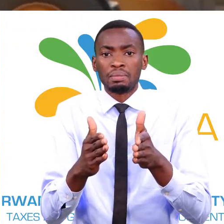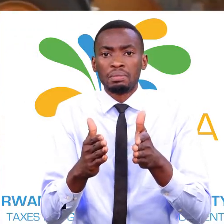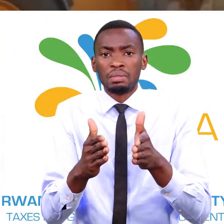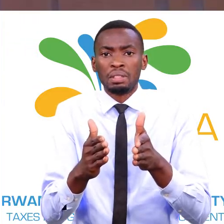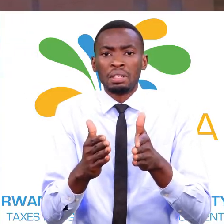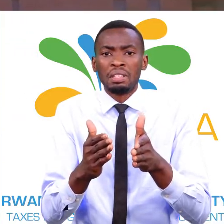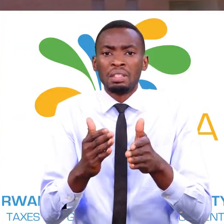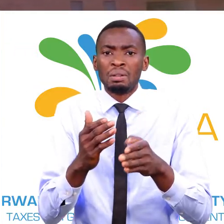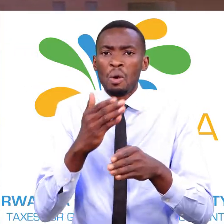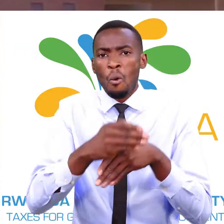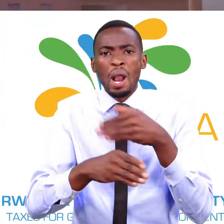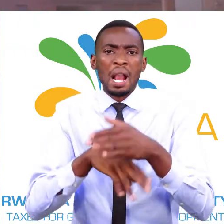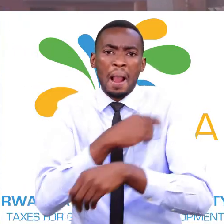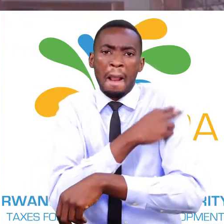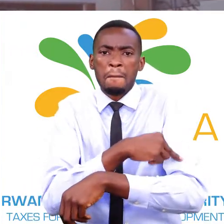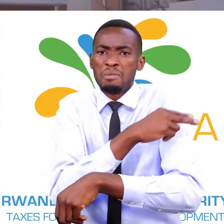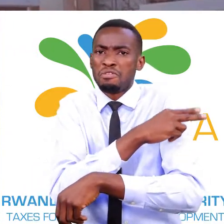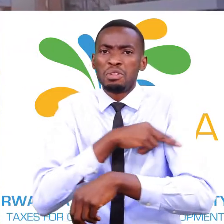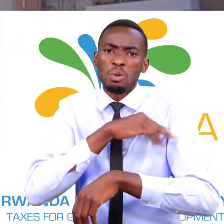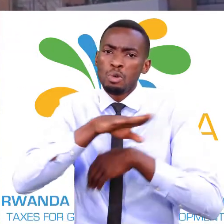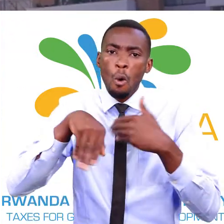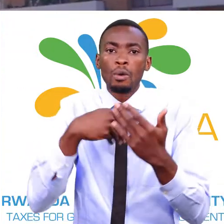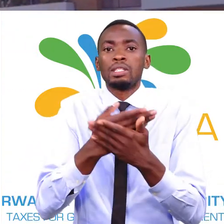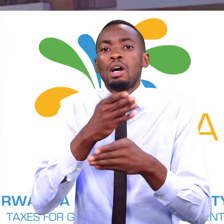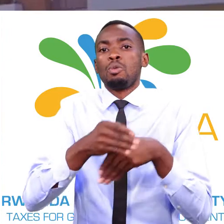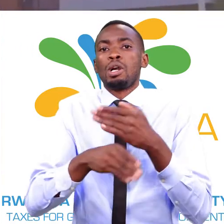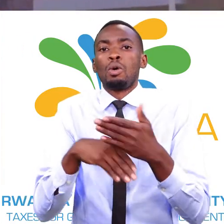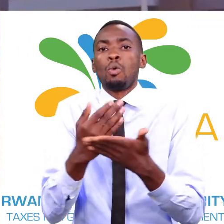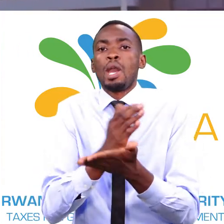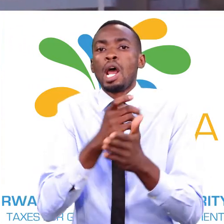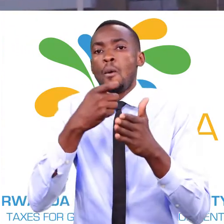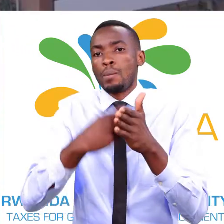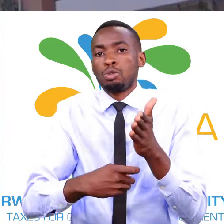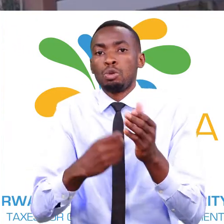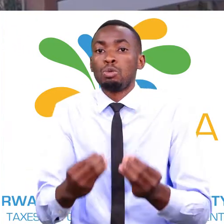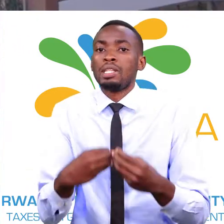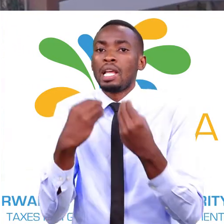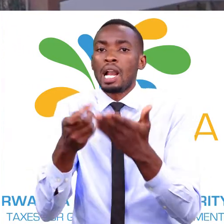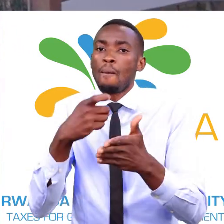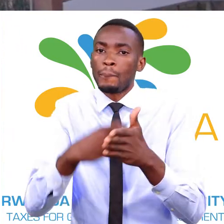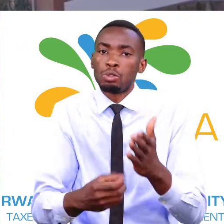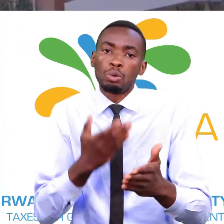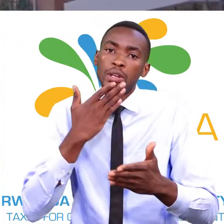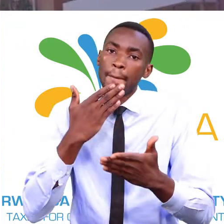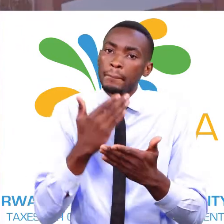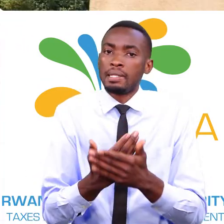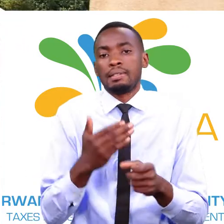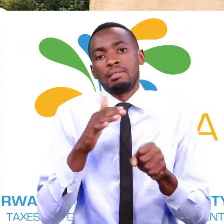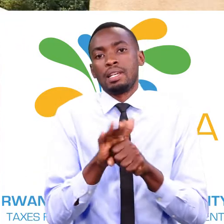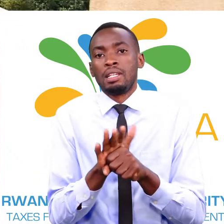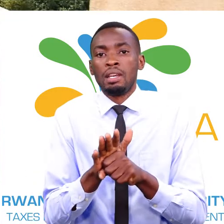imini n'intuza nibigondera buzima namavuriro yose arubakwa kuko gutanga umusoro ni byiza